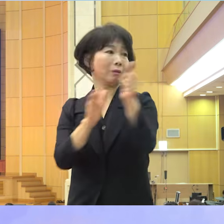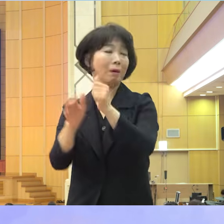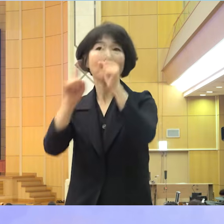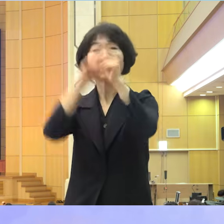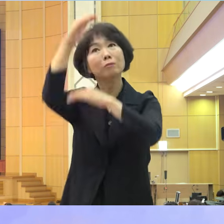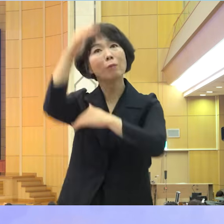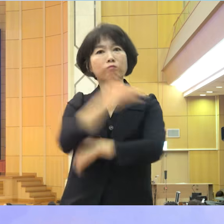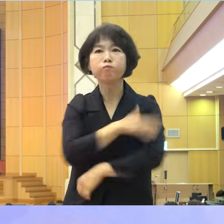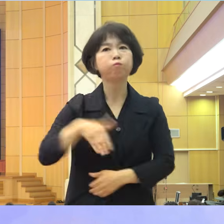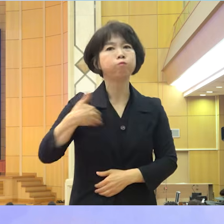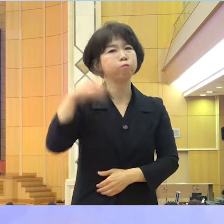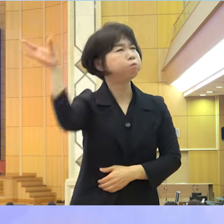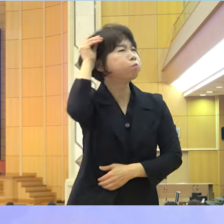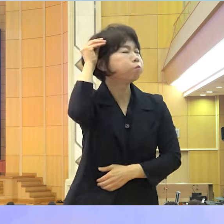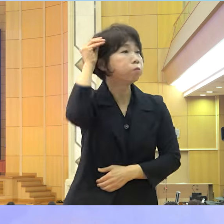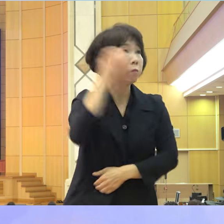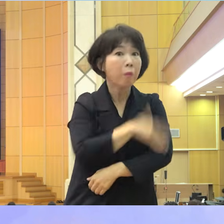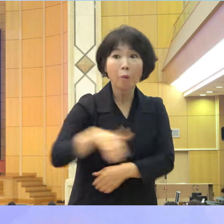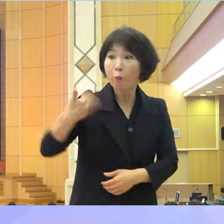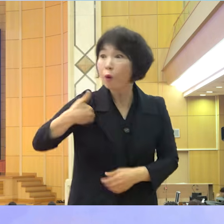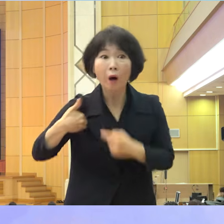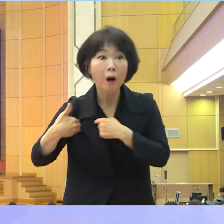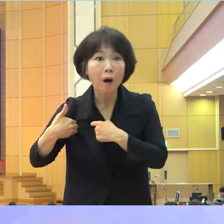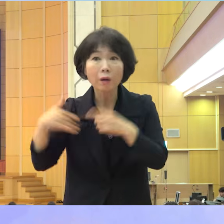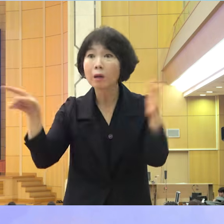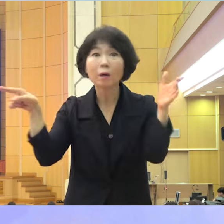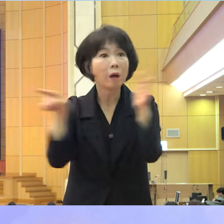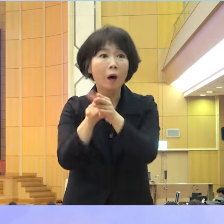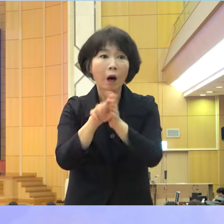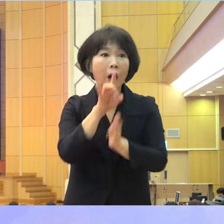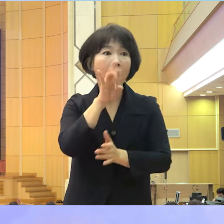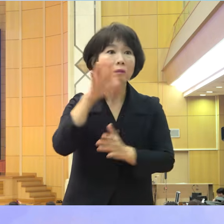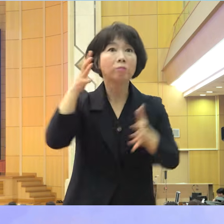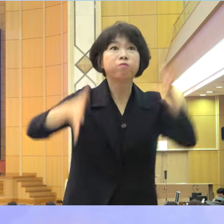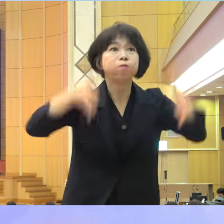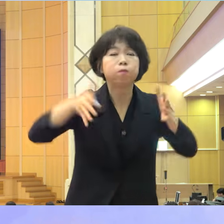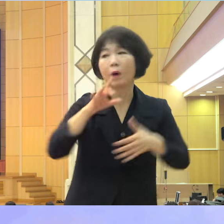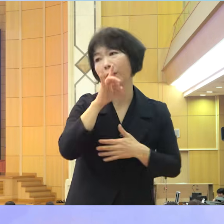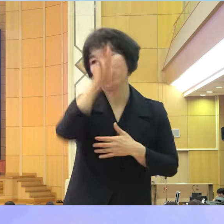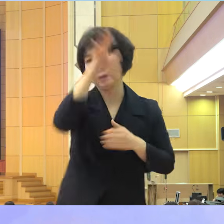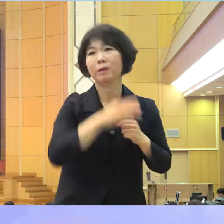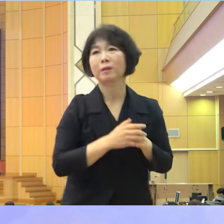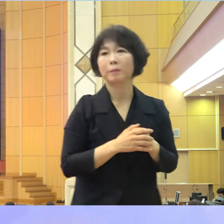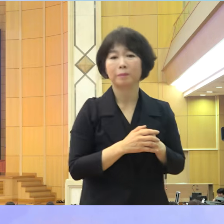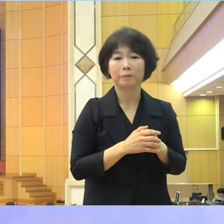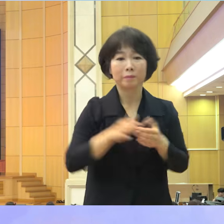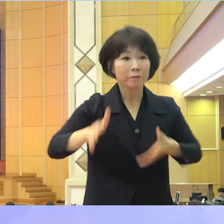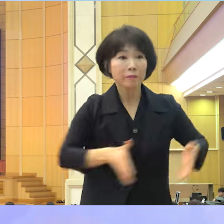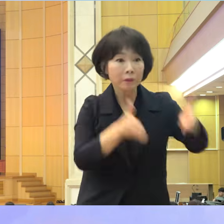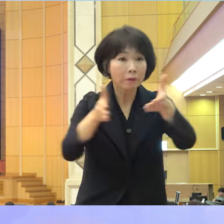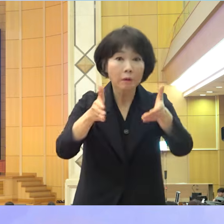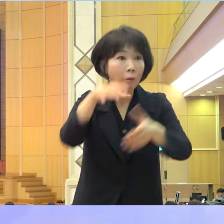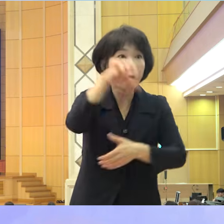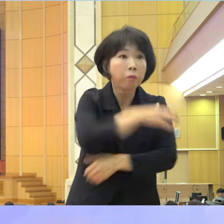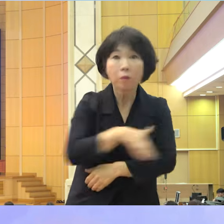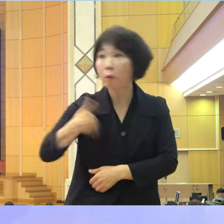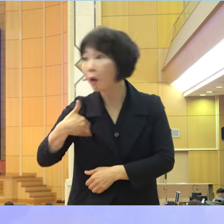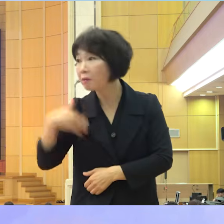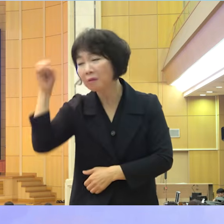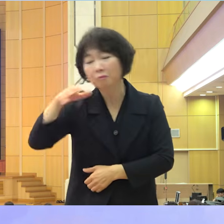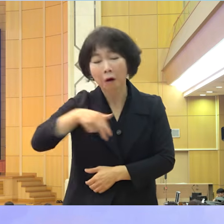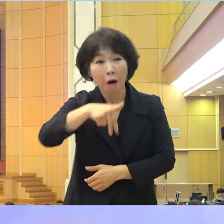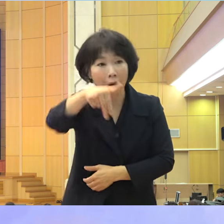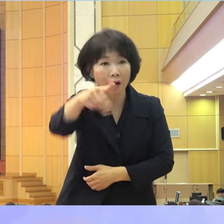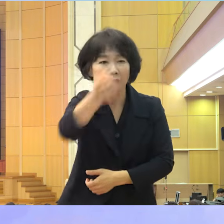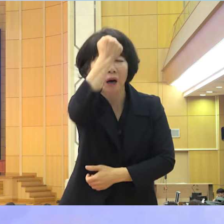못하고 믿는다고 하는 건, 알지도 못하는 거 믿는다고 하는 건 길도 모르고 걸어가는 거 똑같잖아요. 길도 모르고 걸어가는데 엉뚱한 데로